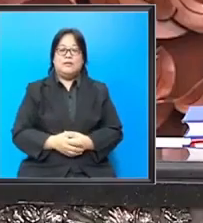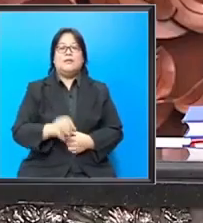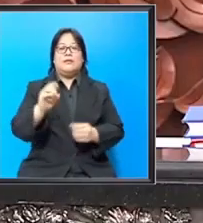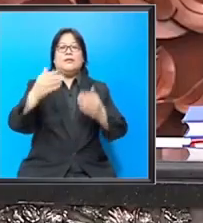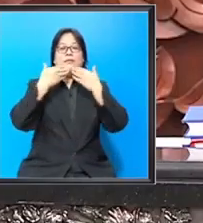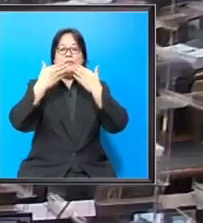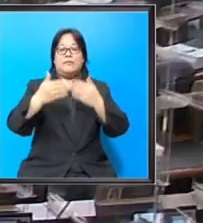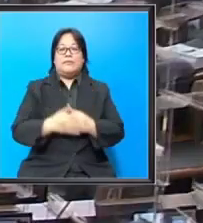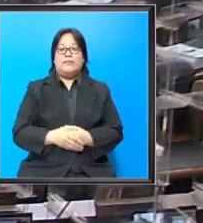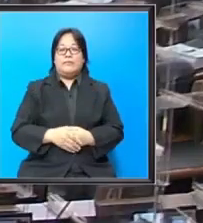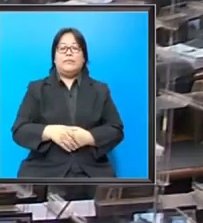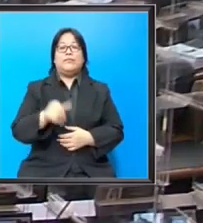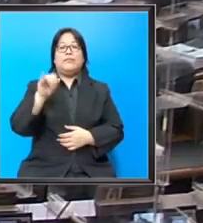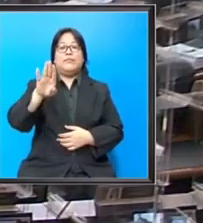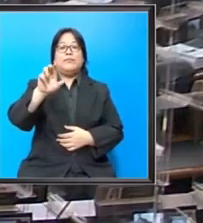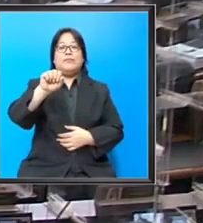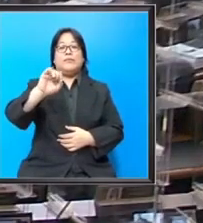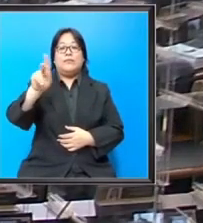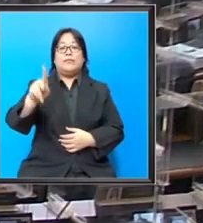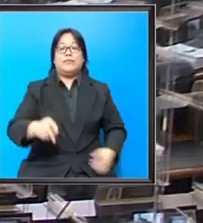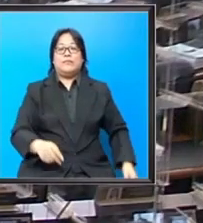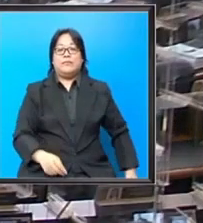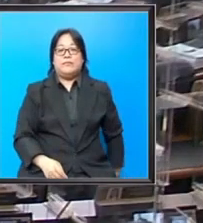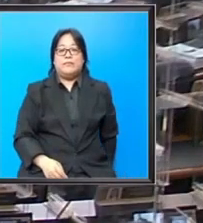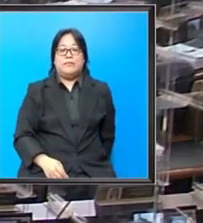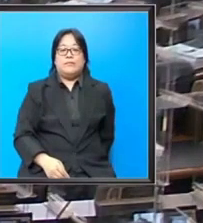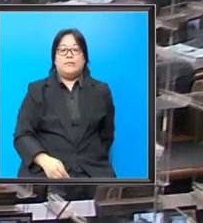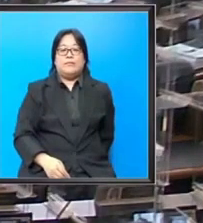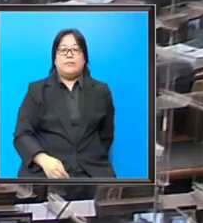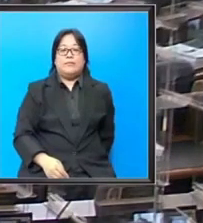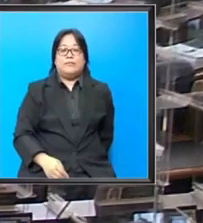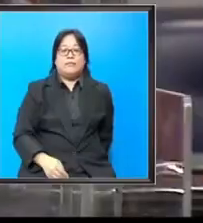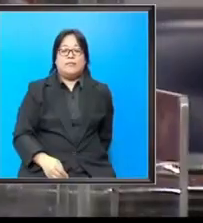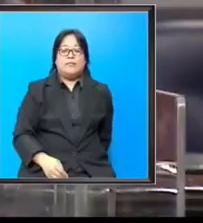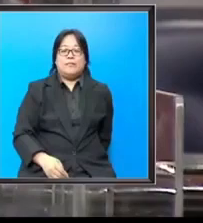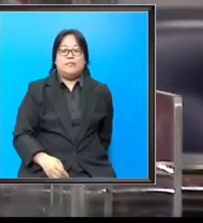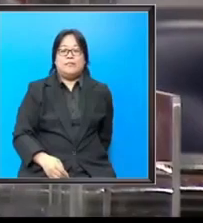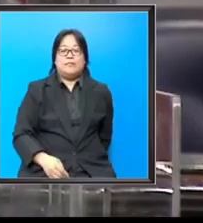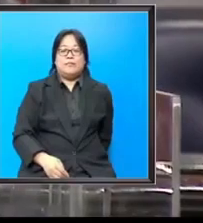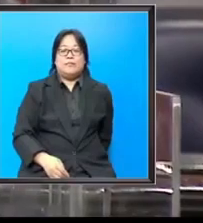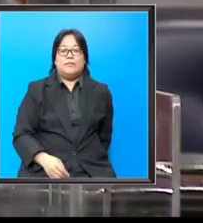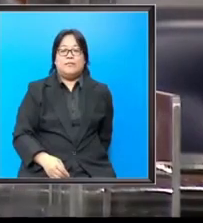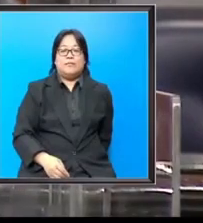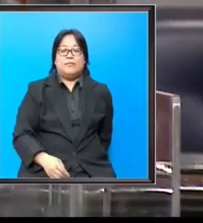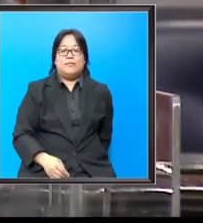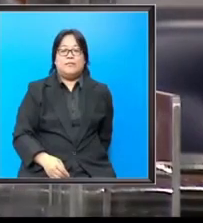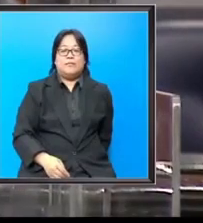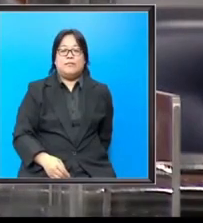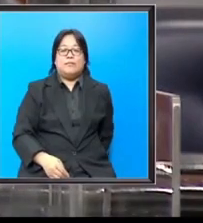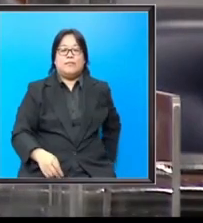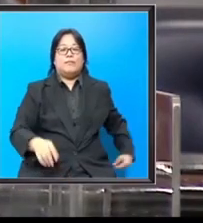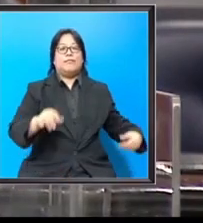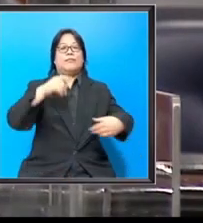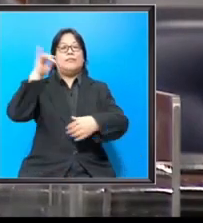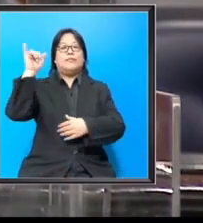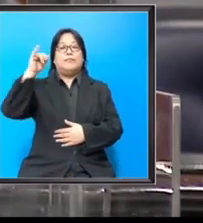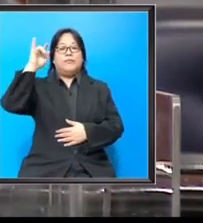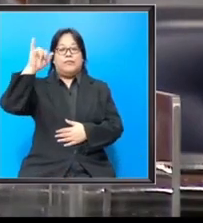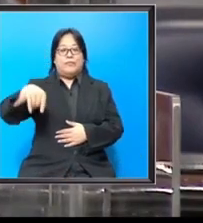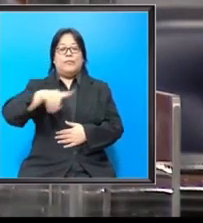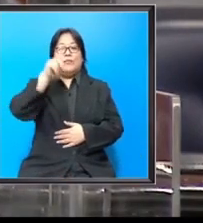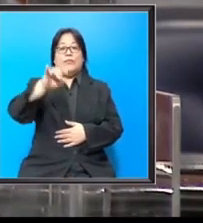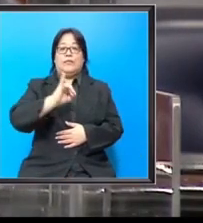Hai mesin sih yang mumet sik Hai assalamualaikum warahmatullah 9 Rahman Rahim suami betul